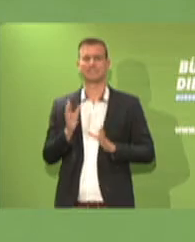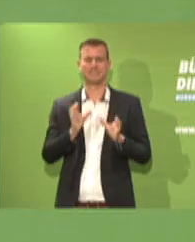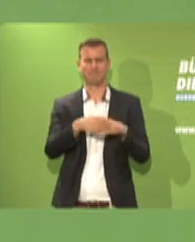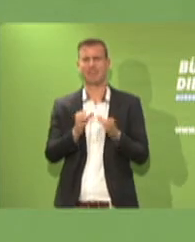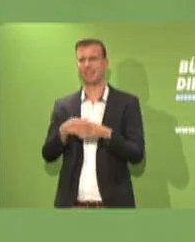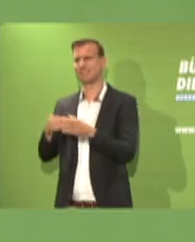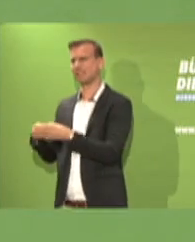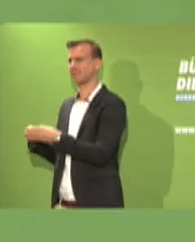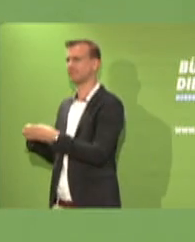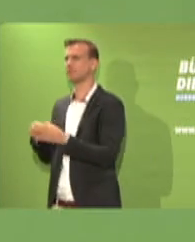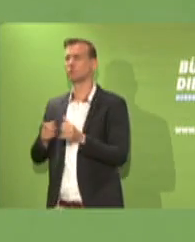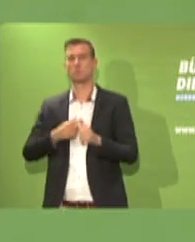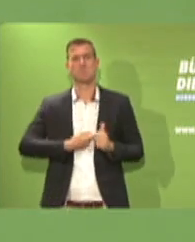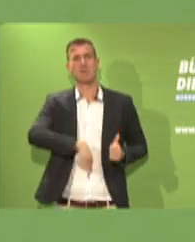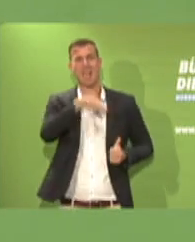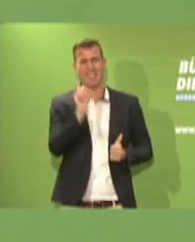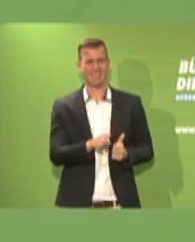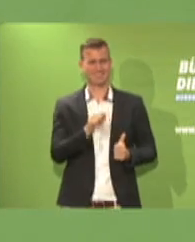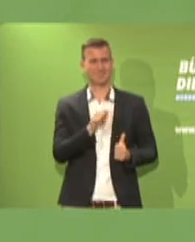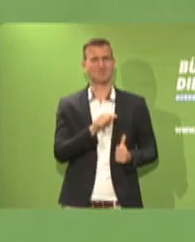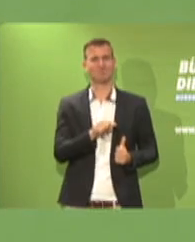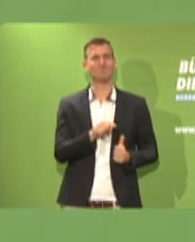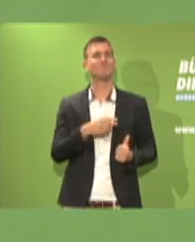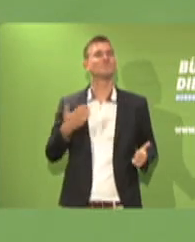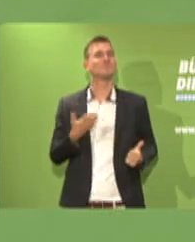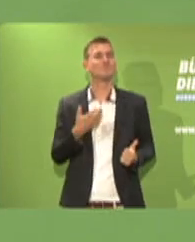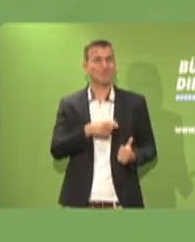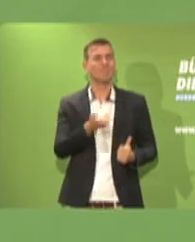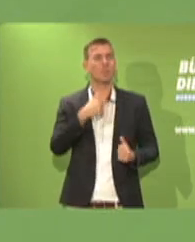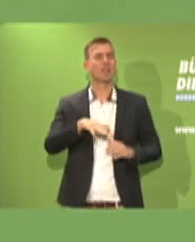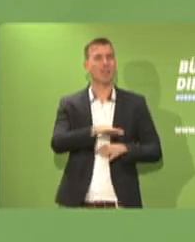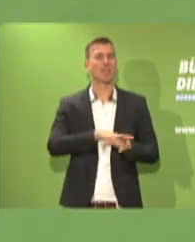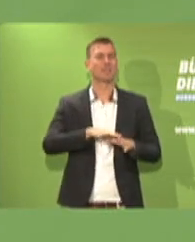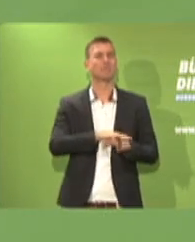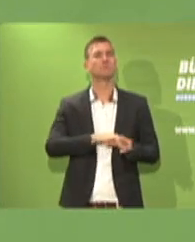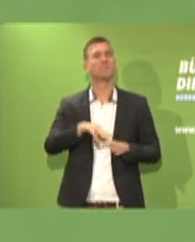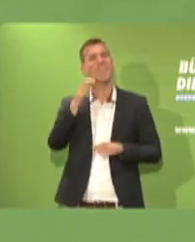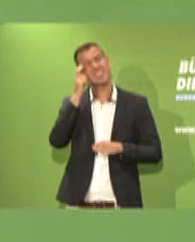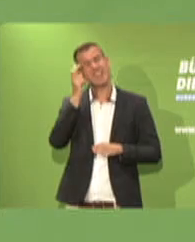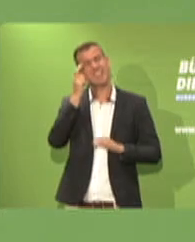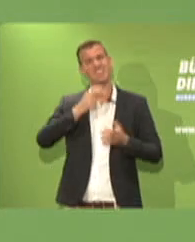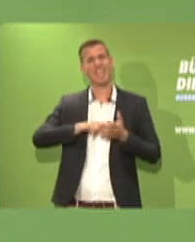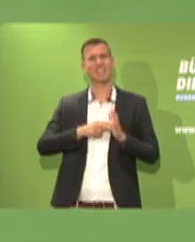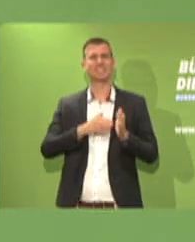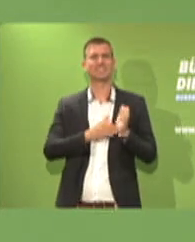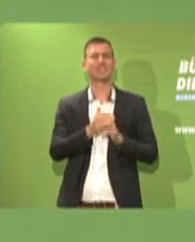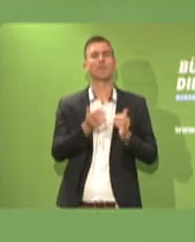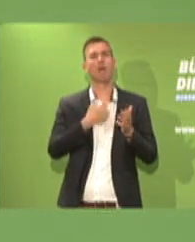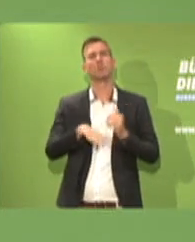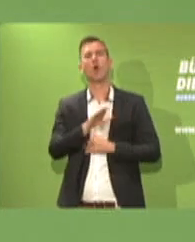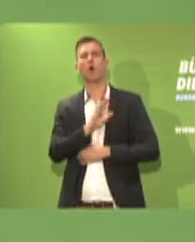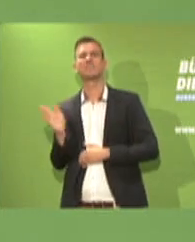1, also die Nummer 1, kommt aus einem ländlichen Raum. Intelligente Techniksysteme aus